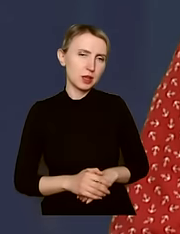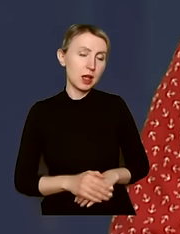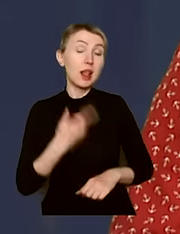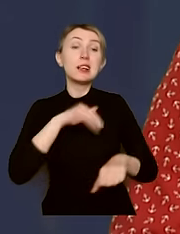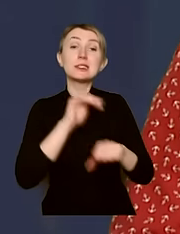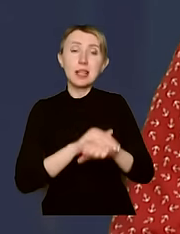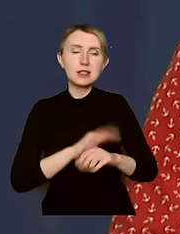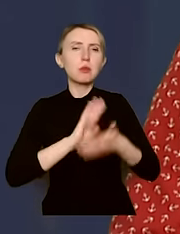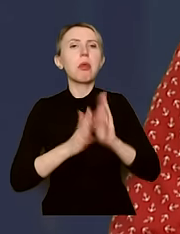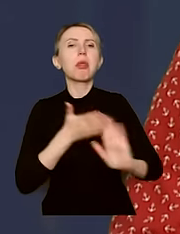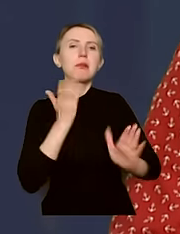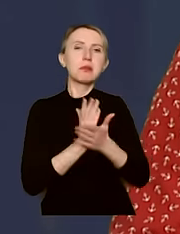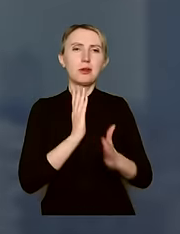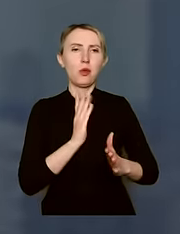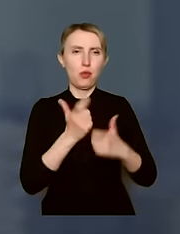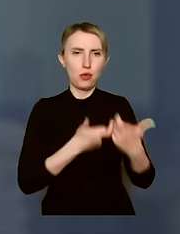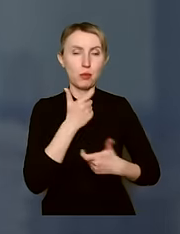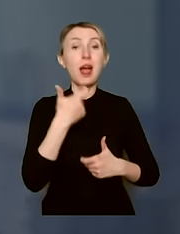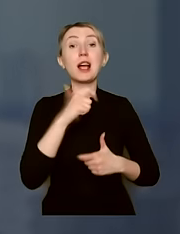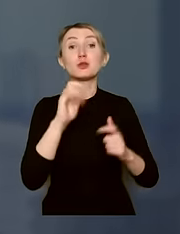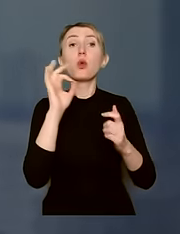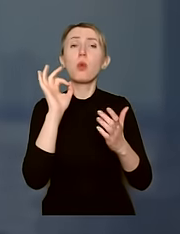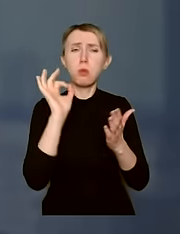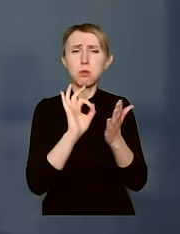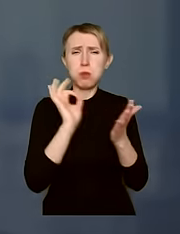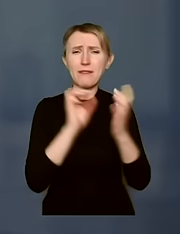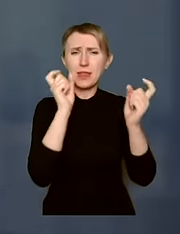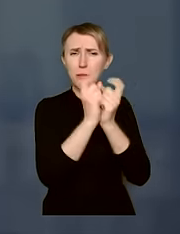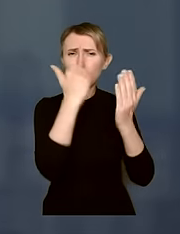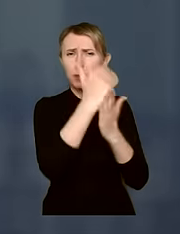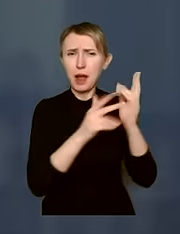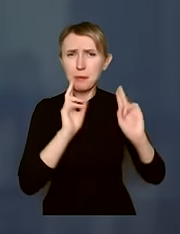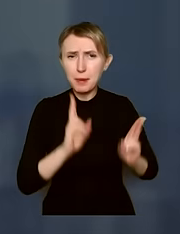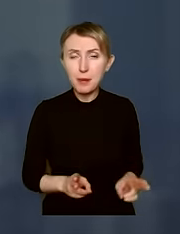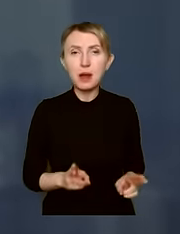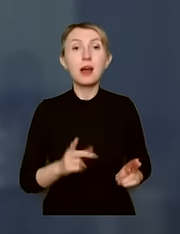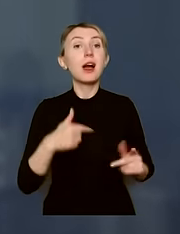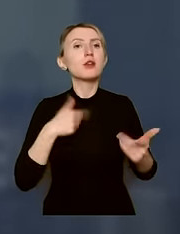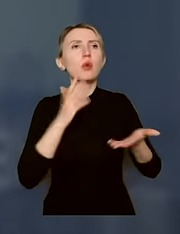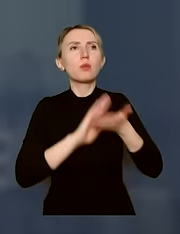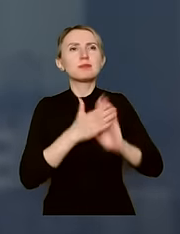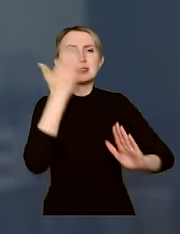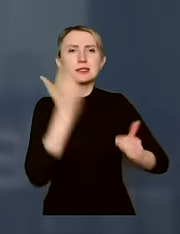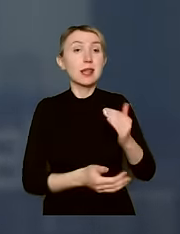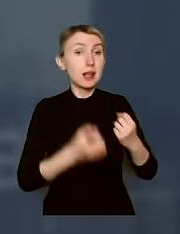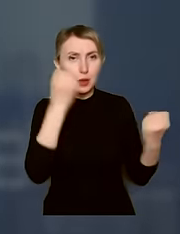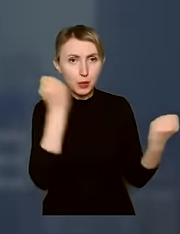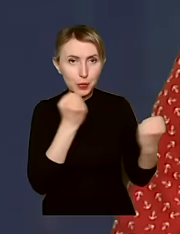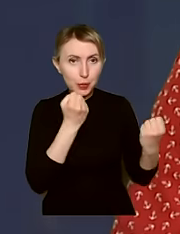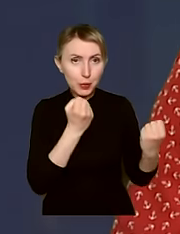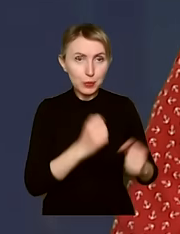przykrywka. Stu konkretów w zasadzie. O 100 konkretach za moment, ale czy ta przykrywka nie będzie nas za dużo kosztowała? To jest moje pytanie. No i teraz